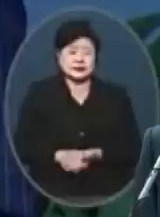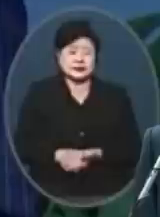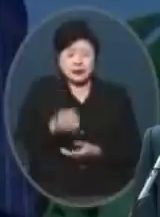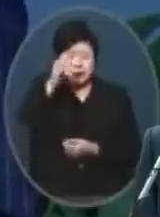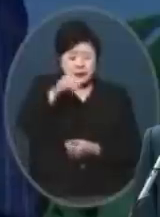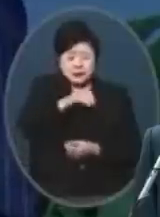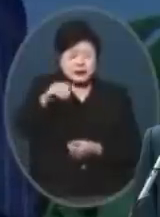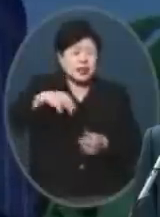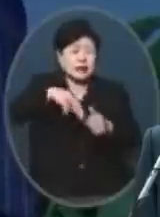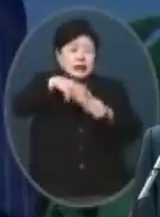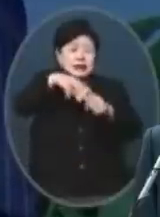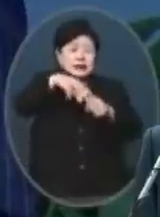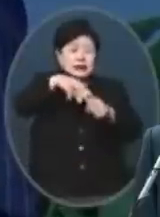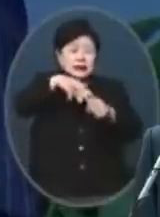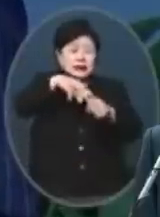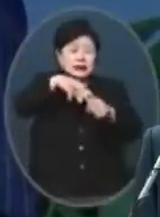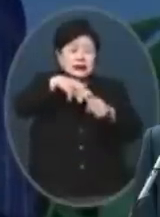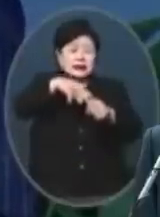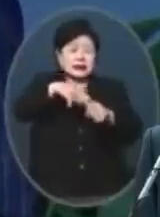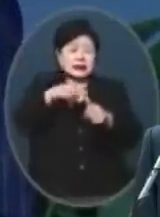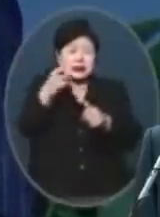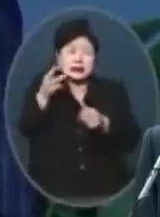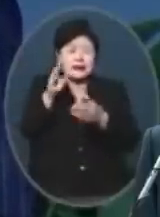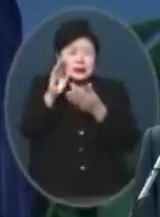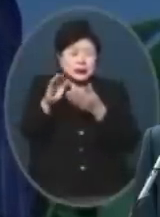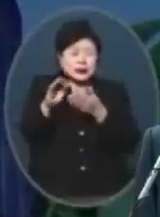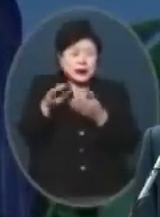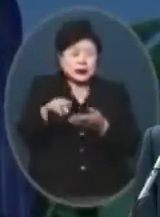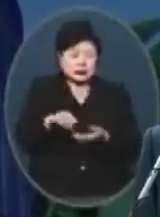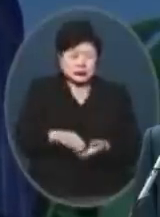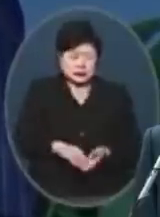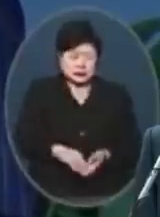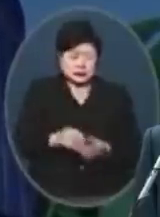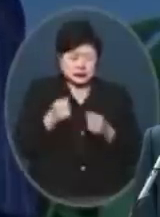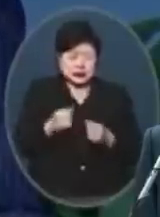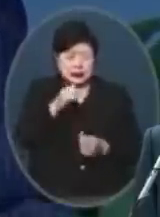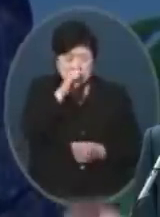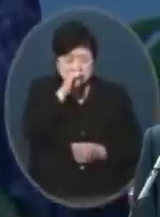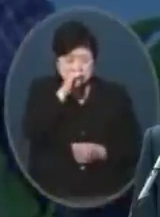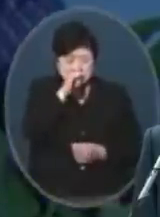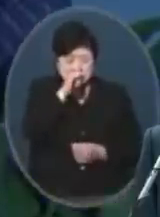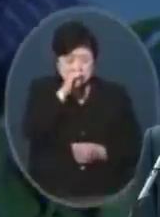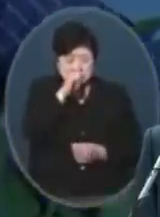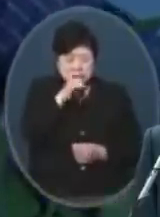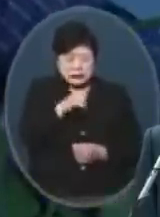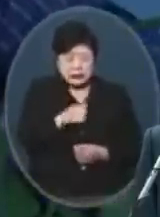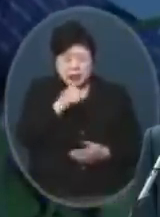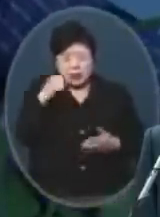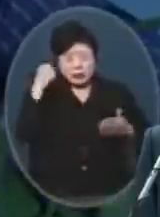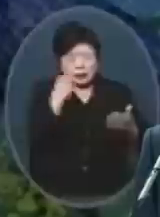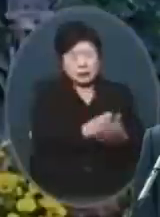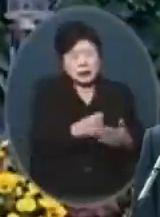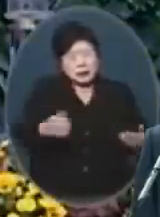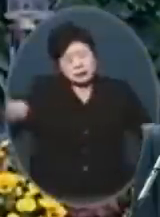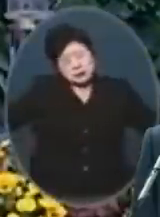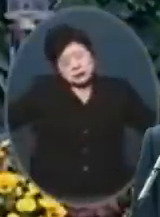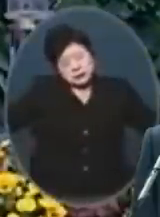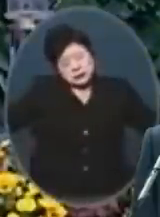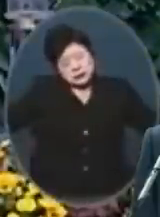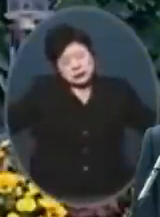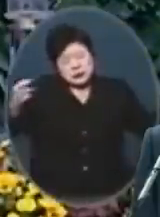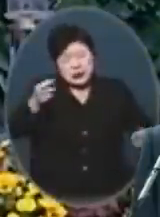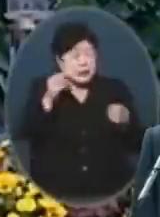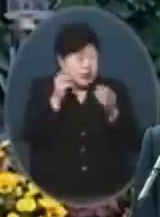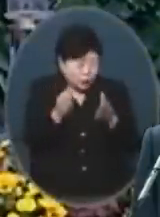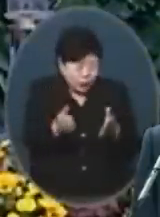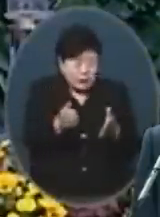십자가에 매달려 놓으면 3일 동안 살아있습니다. 그 달려서 피를 흘리면서 3일 동안